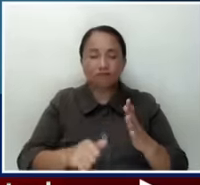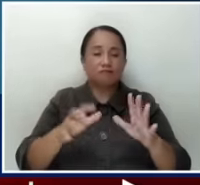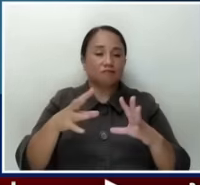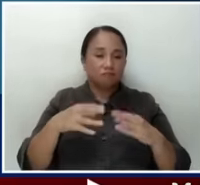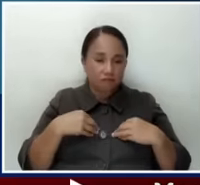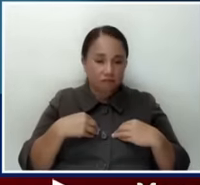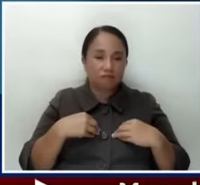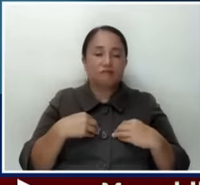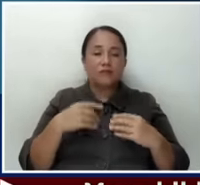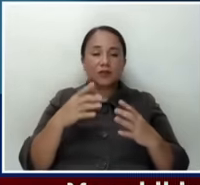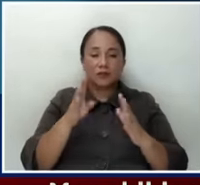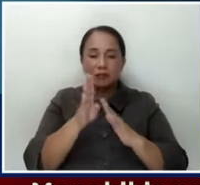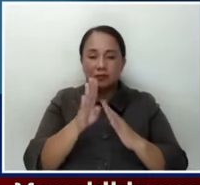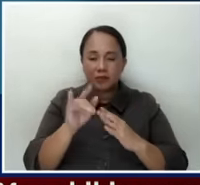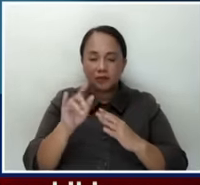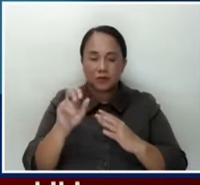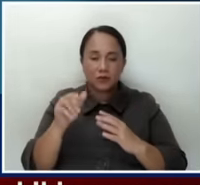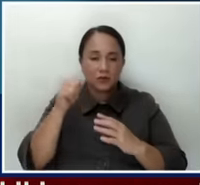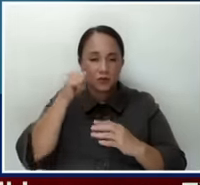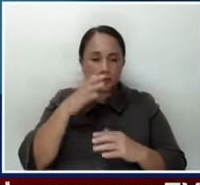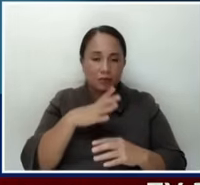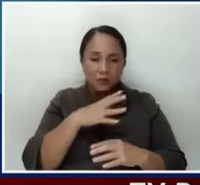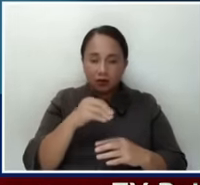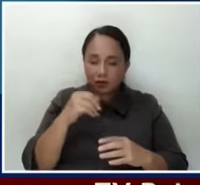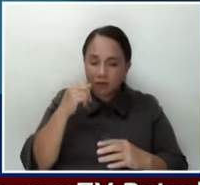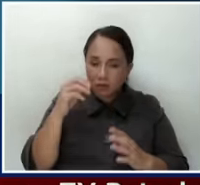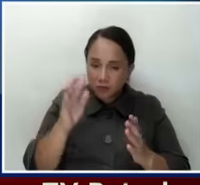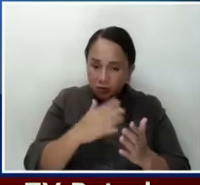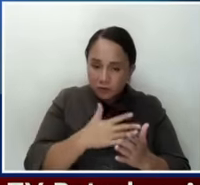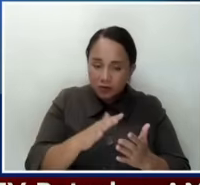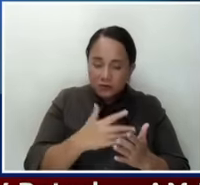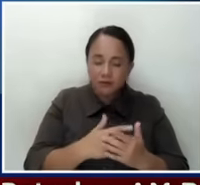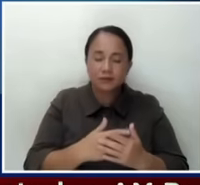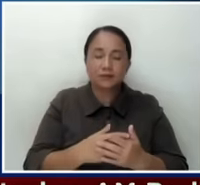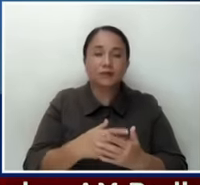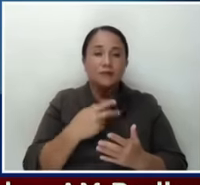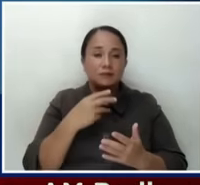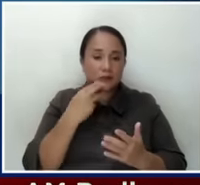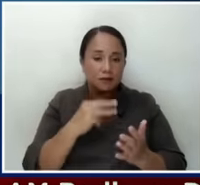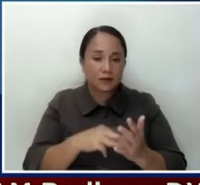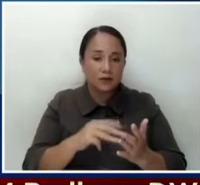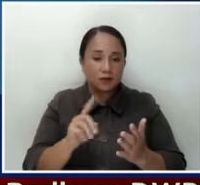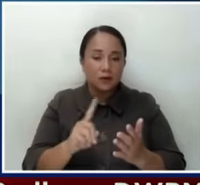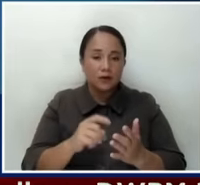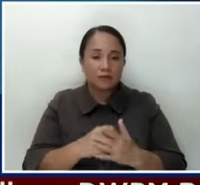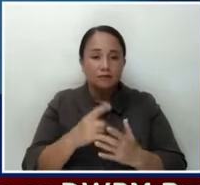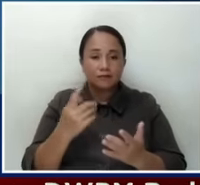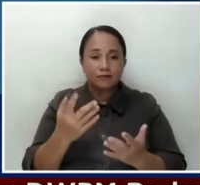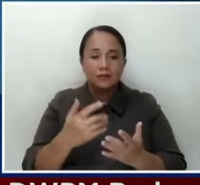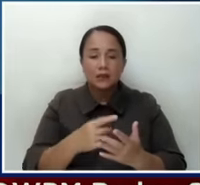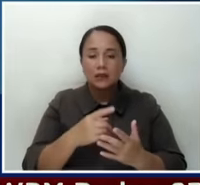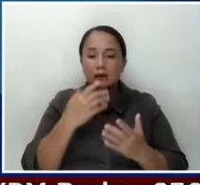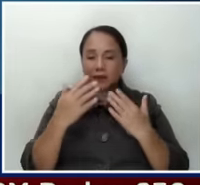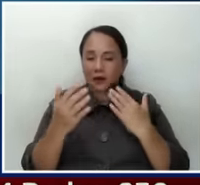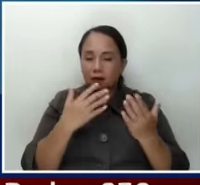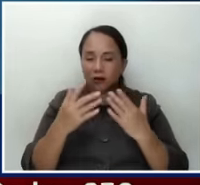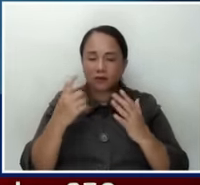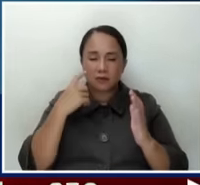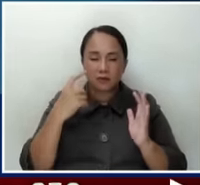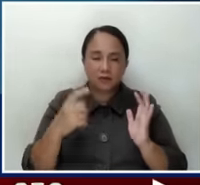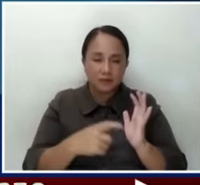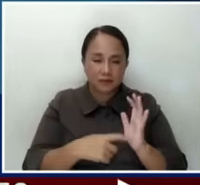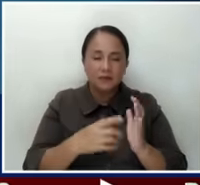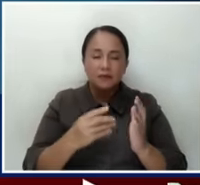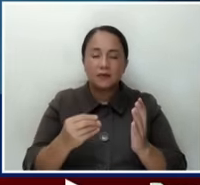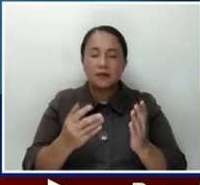award sa Billboard's Women in Music. Sa talumpati sa awarding ceremony, nagpasalamat si Sarah sa pagkilala at